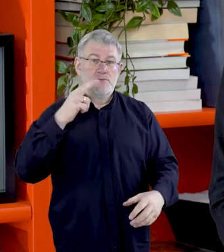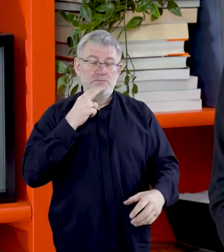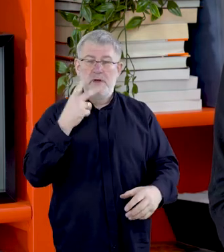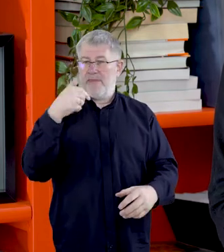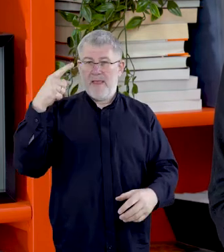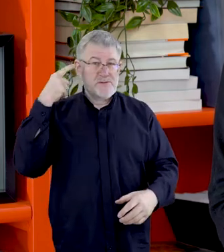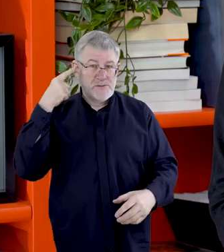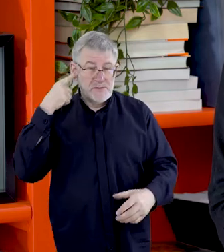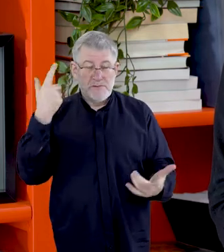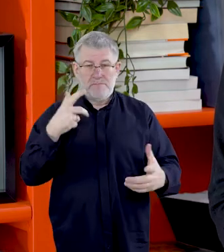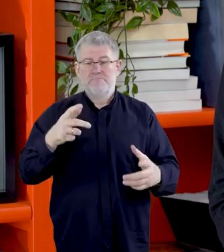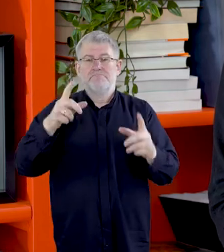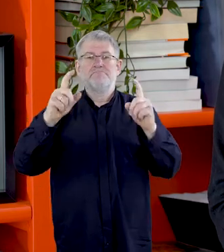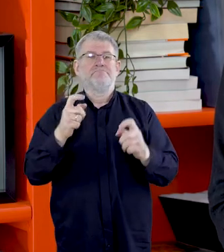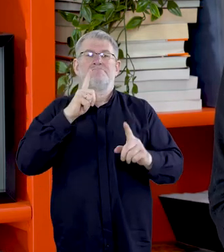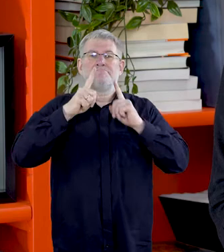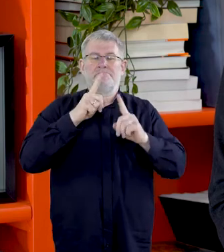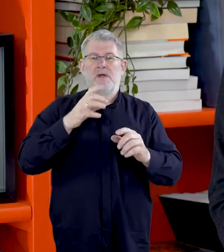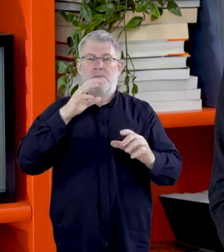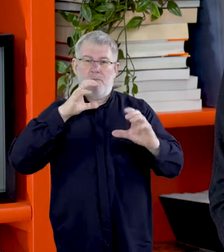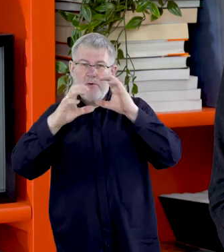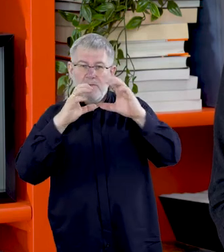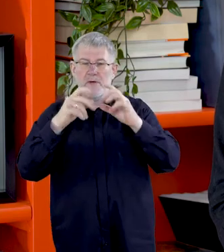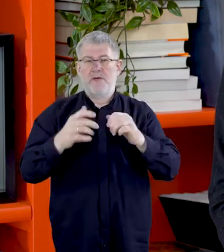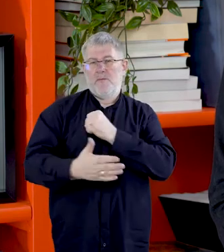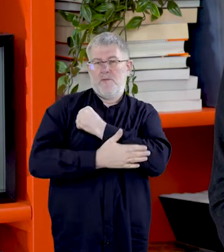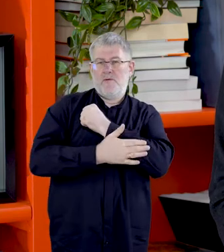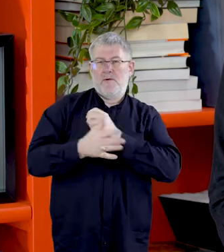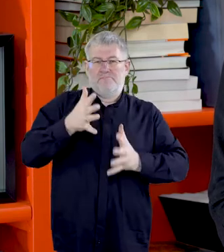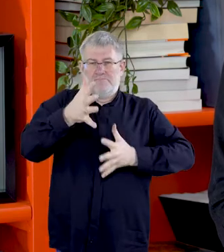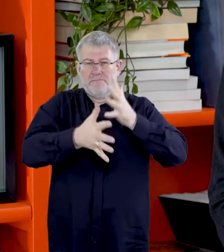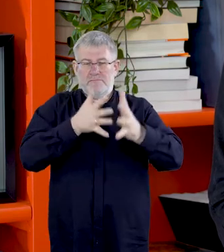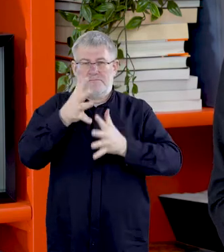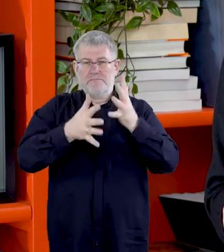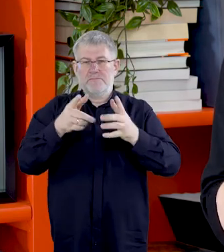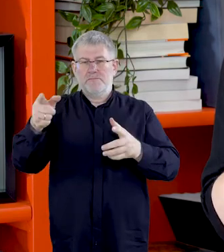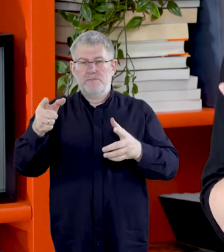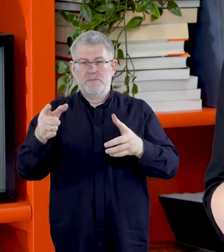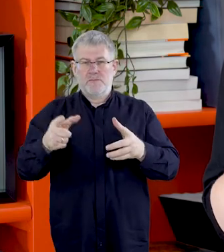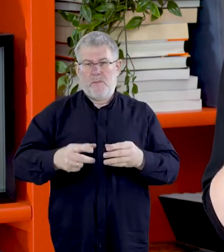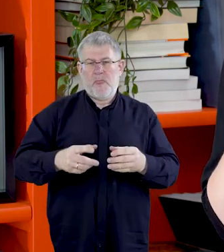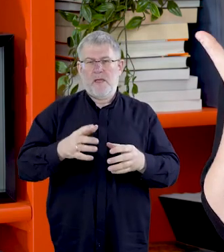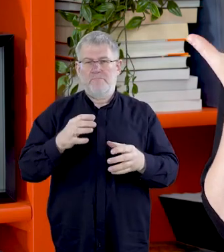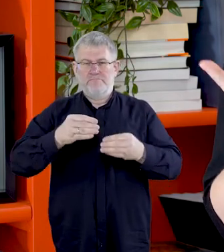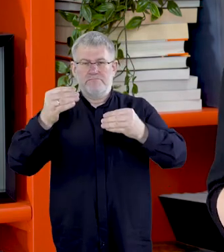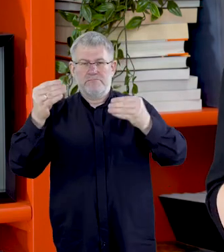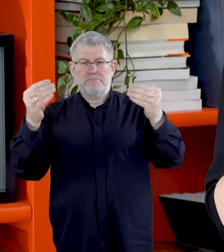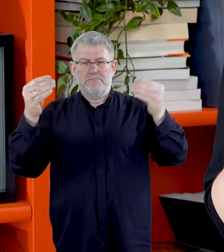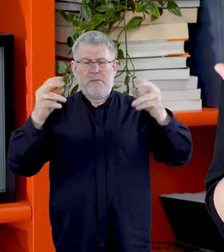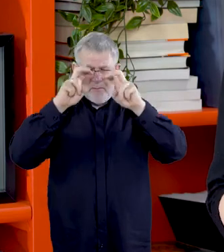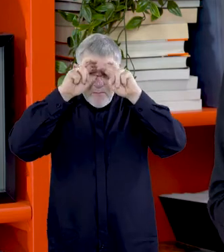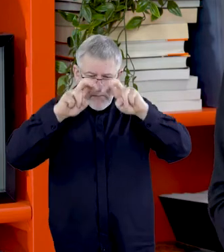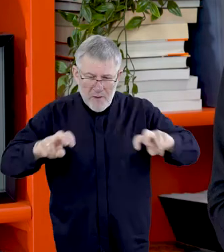słyszały, które porozumiewały się za pomocą gestów. Oczywiście to potem zostawało, znaczy było